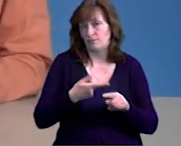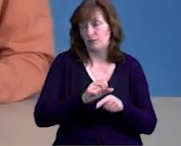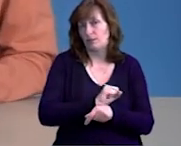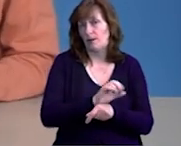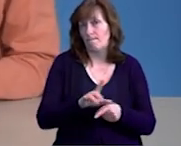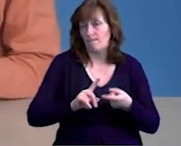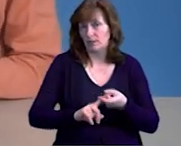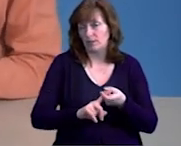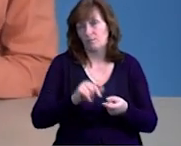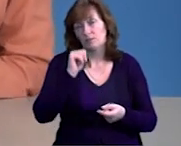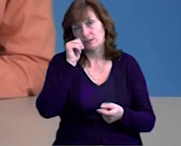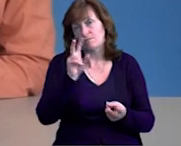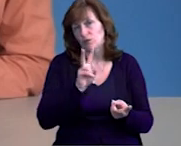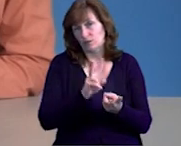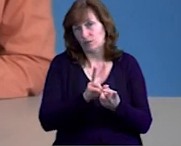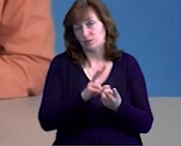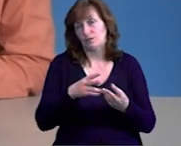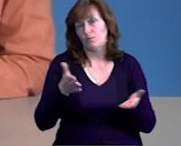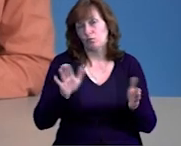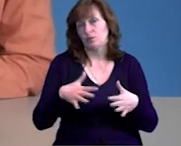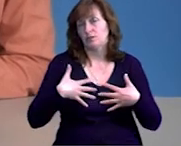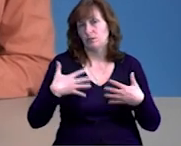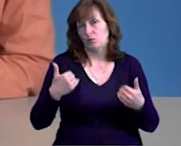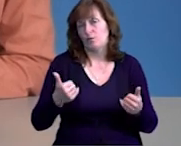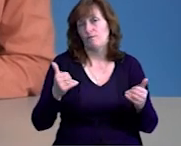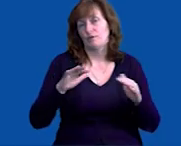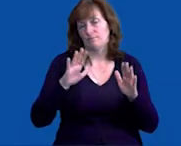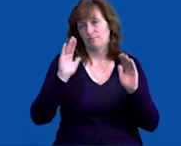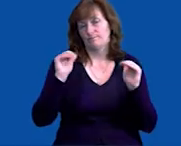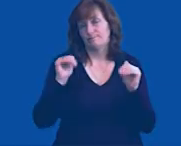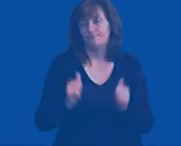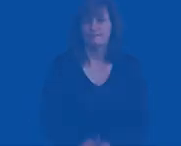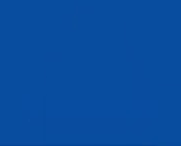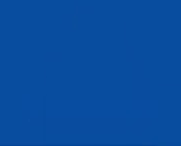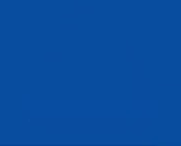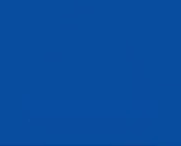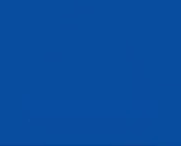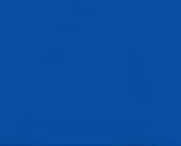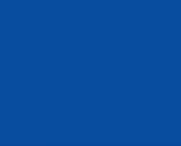ж з вами зустрінемось завтра о 17:00. Будьте здорові та залишайтеся Суспільним.